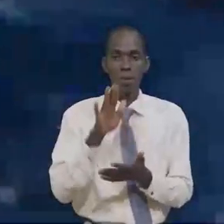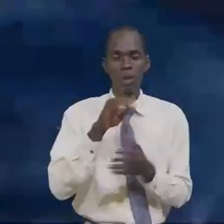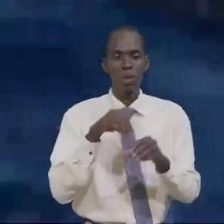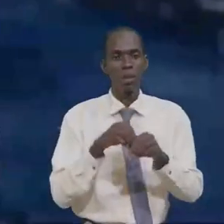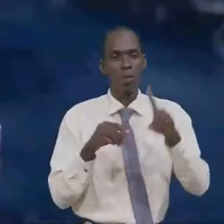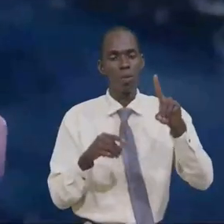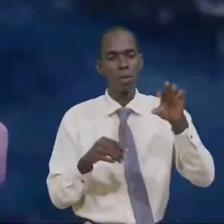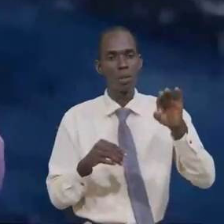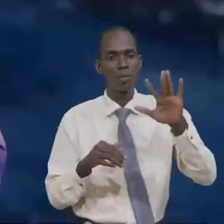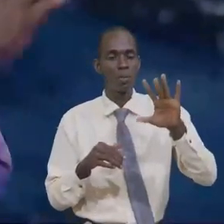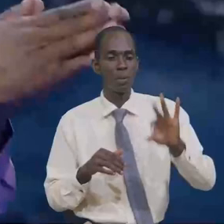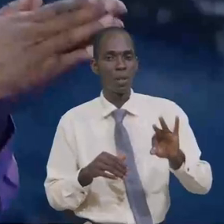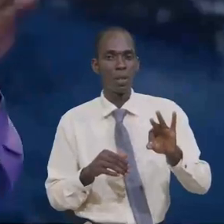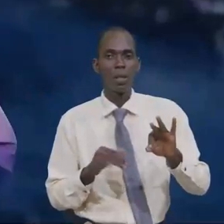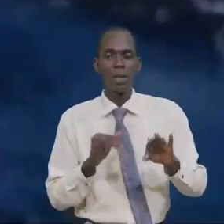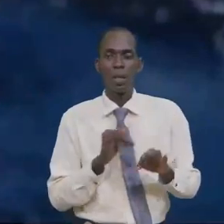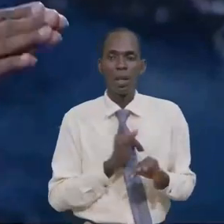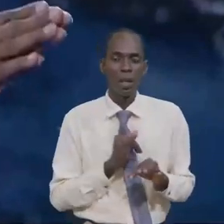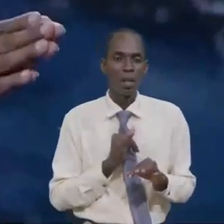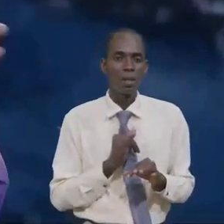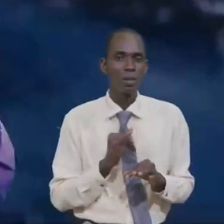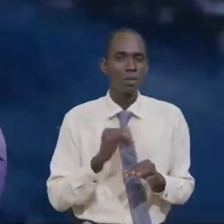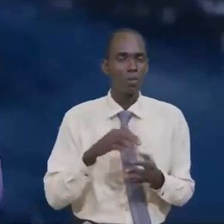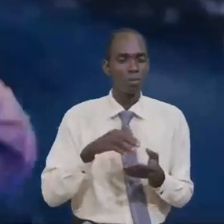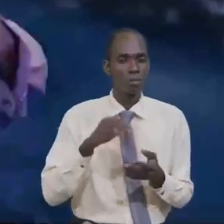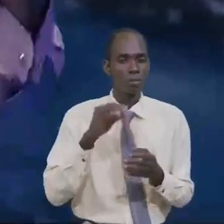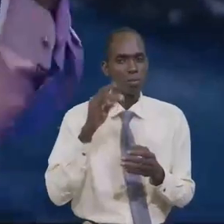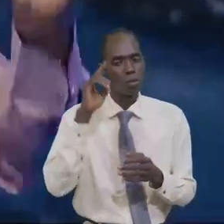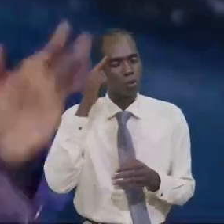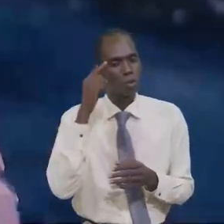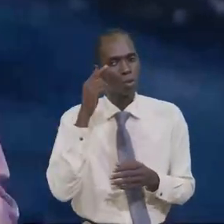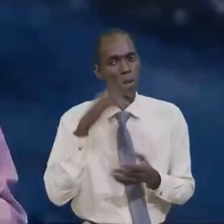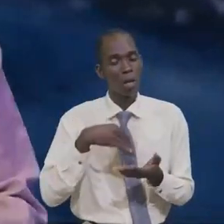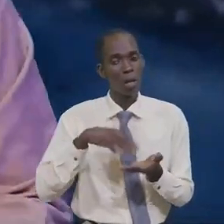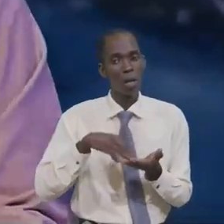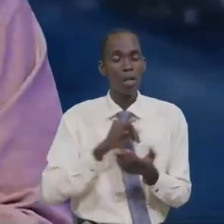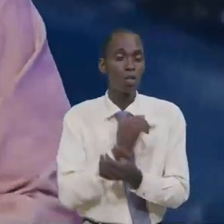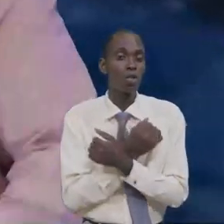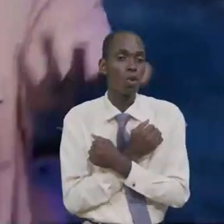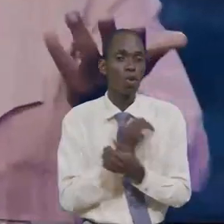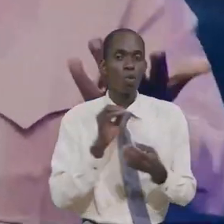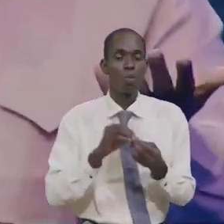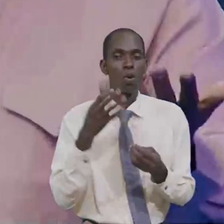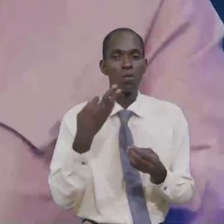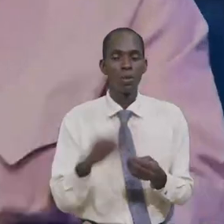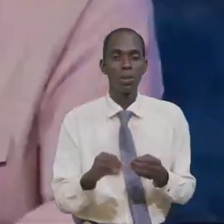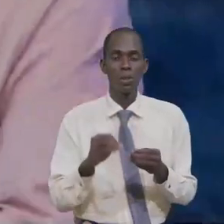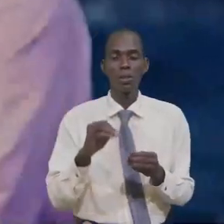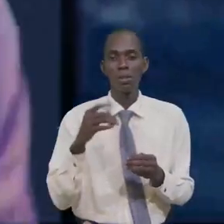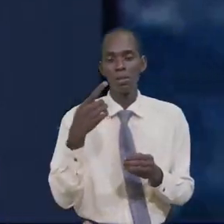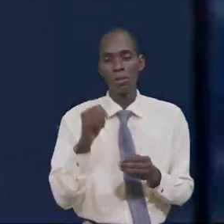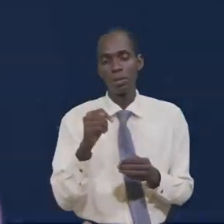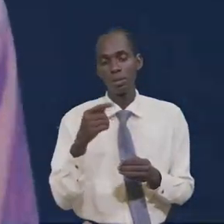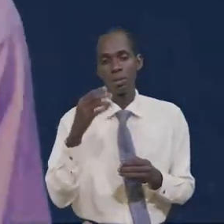plus à l'histoire plus que je ne pensais aux matières et quand